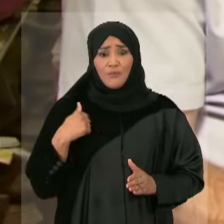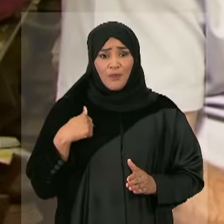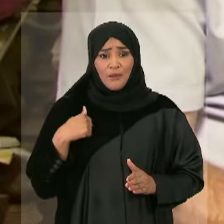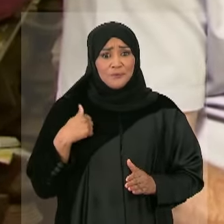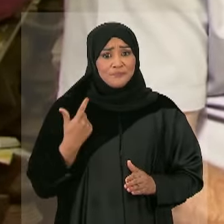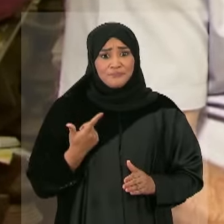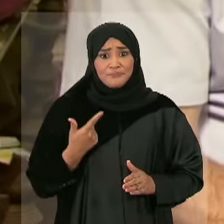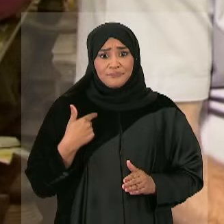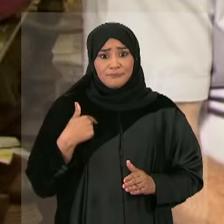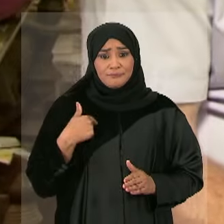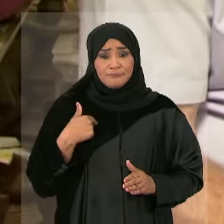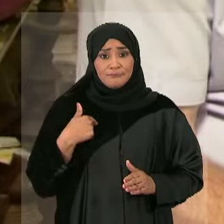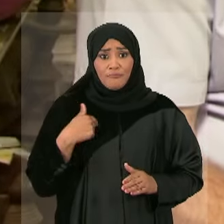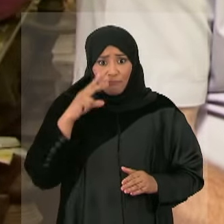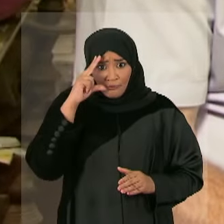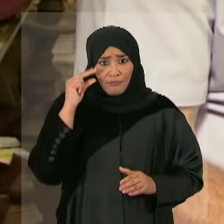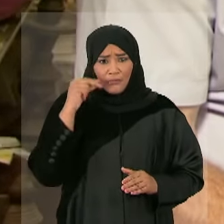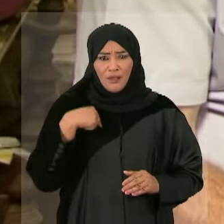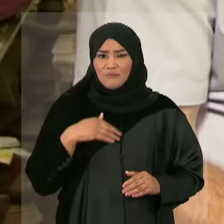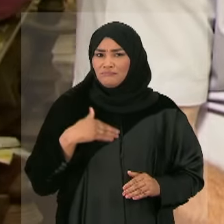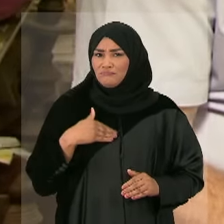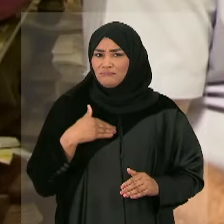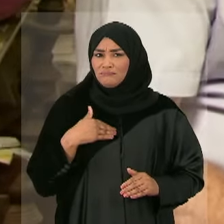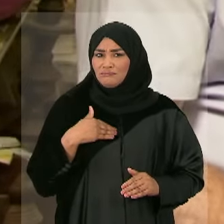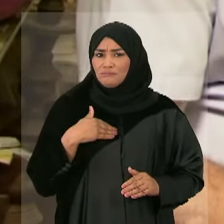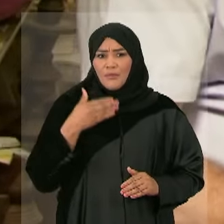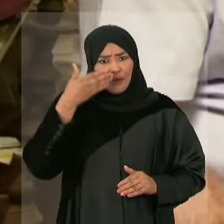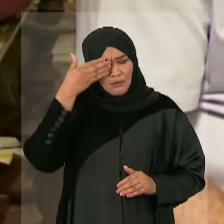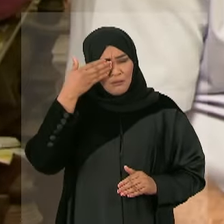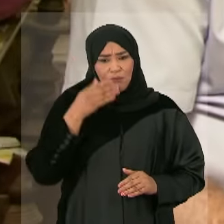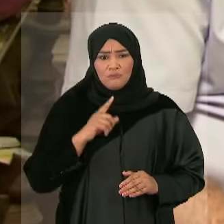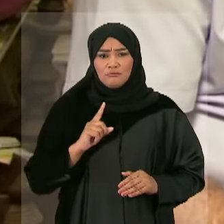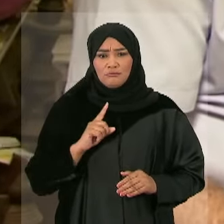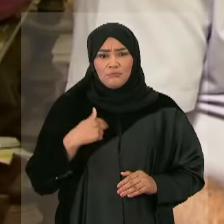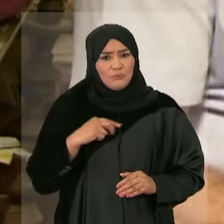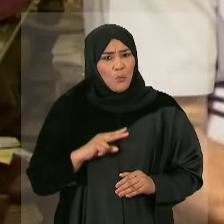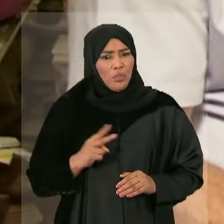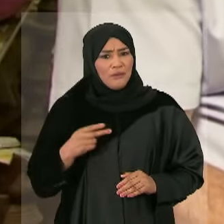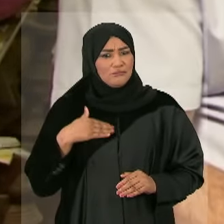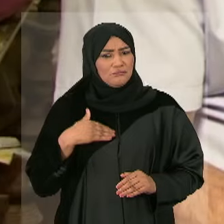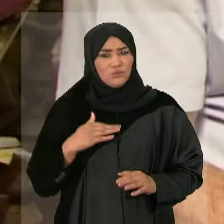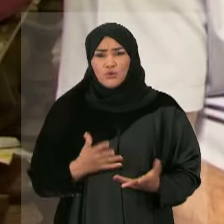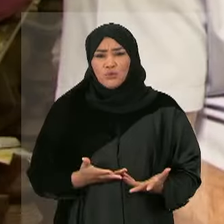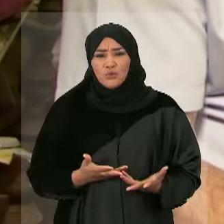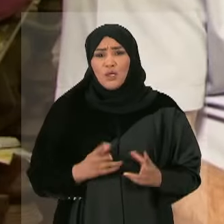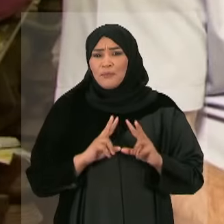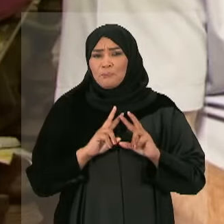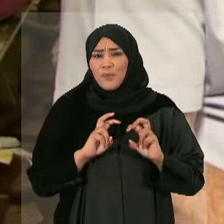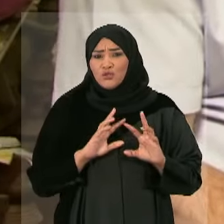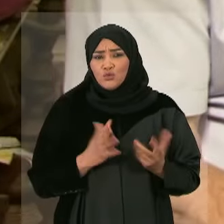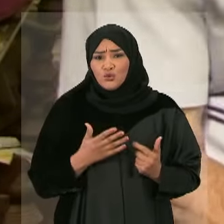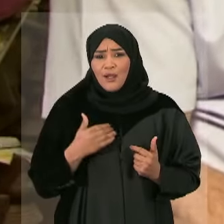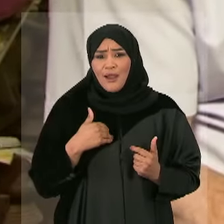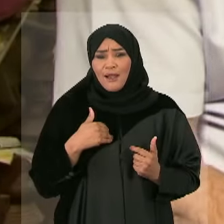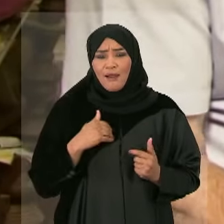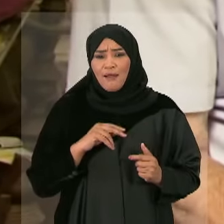مش في إسرائيل. شو أقول؟ بحس حالي إشي تاني. شو معنى مش في إسرائيل؟ يعني مش